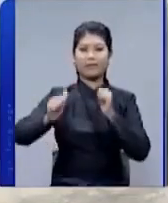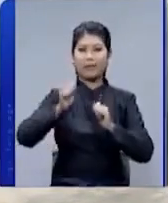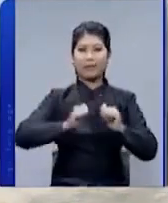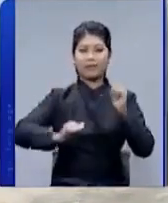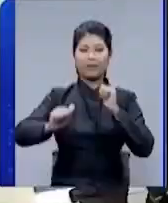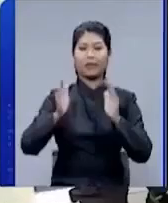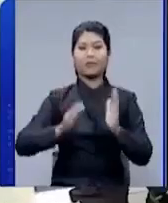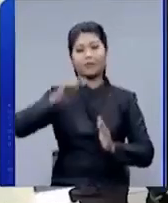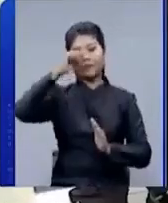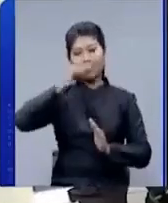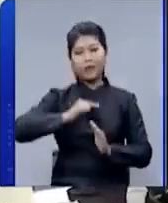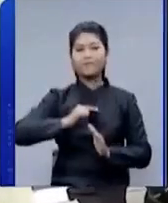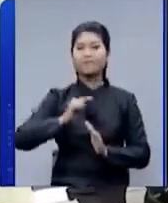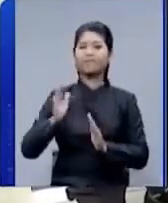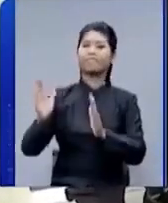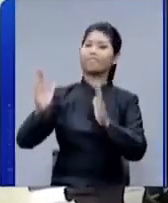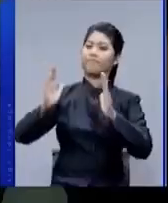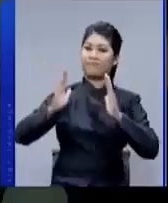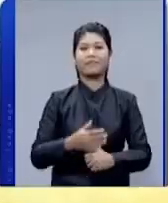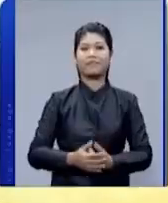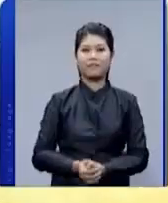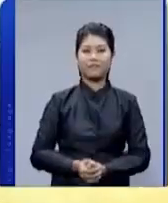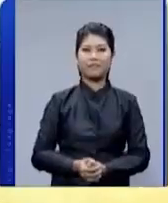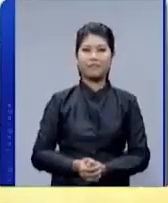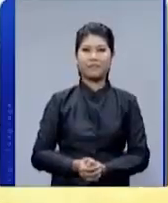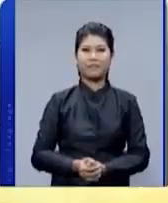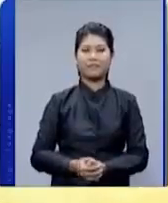เพื่อให้ชาวไทยตระหนักและน้อมนำไปปฏิบัติค่ะ